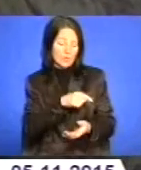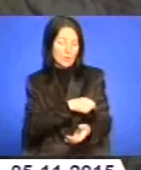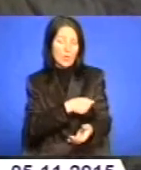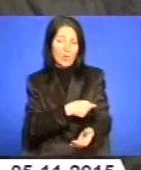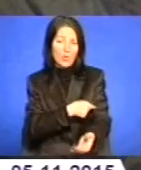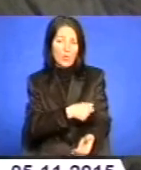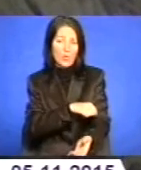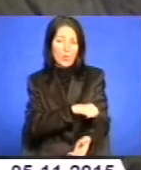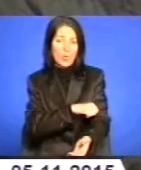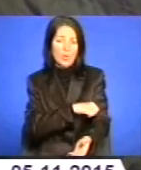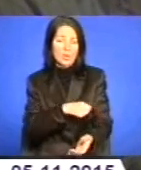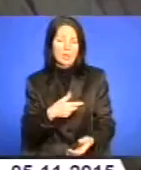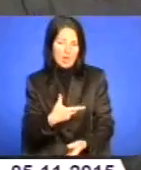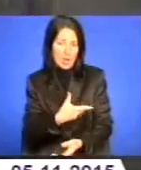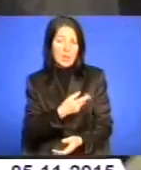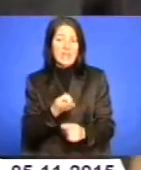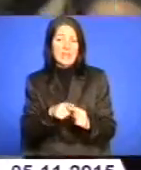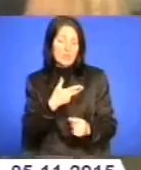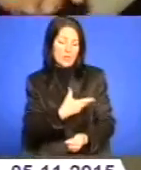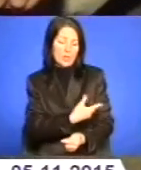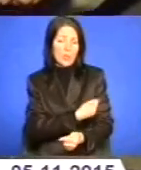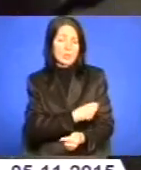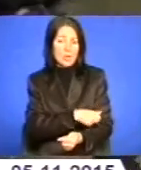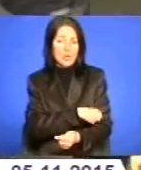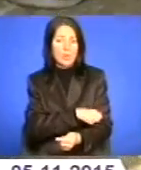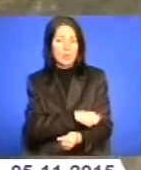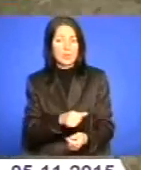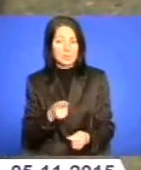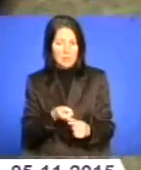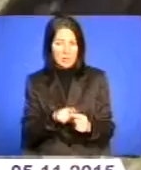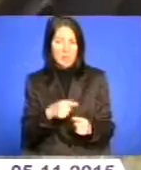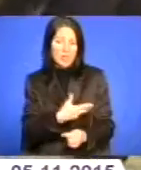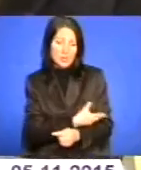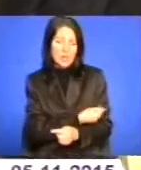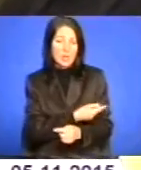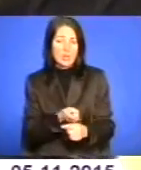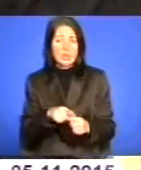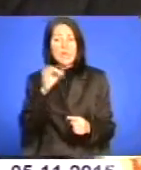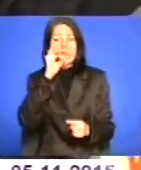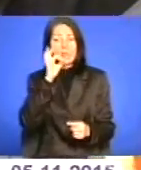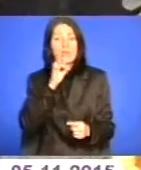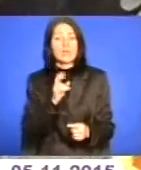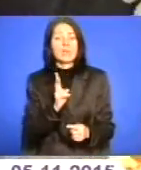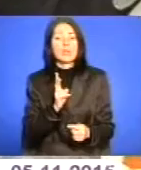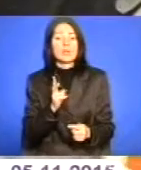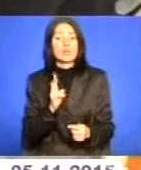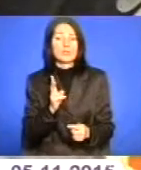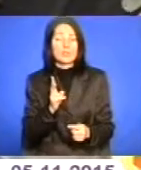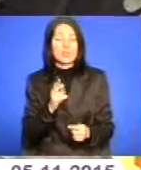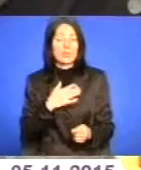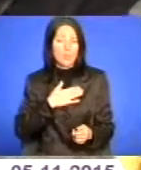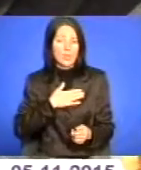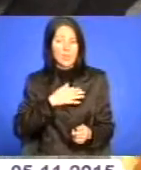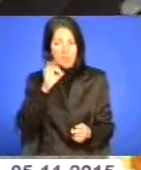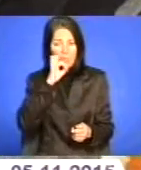Це тими сульцями ви кололися, так? Так, інсуліном. Оцими, так? Так. Ці таблетки кому належать? Мені.